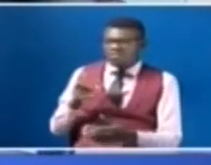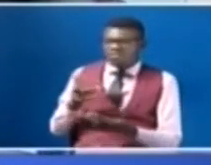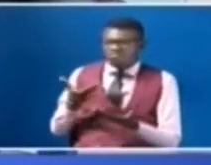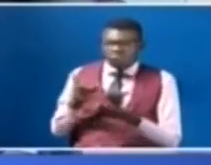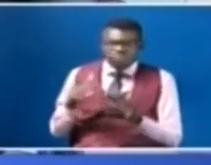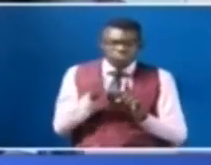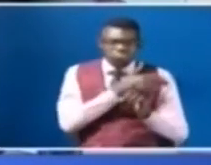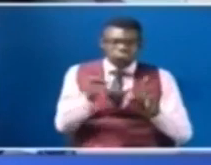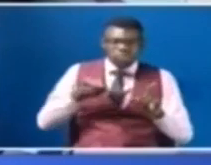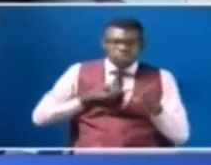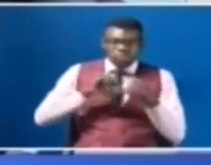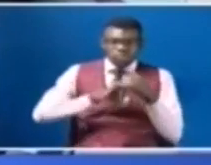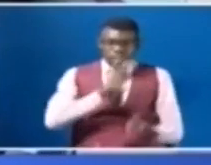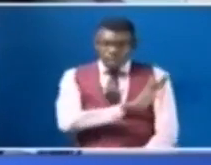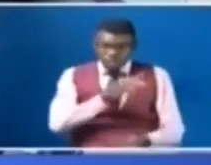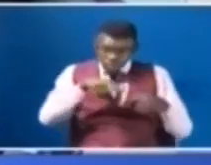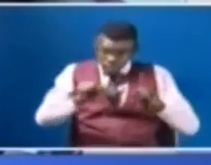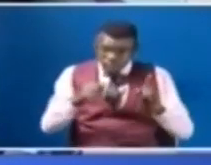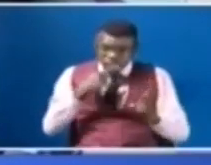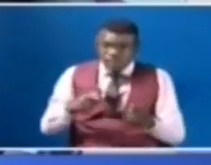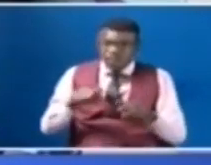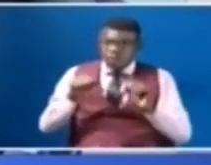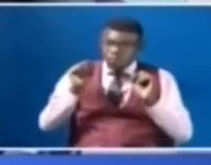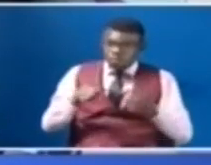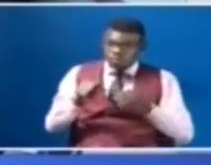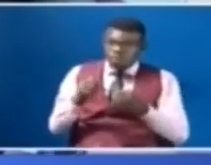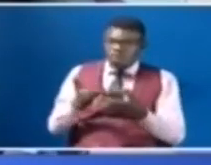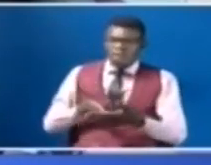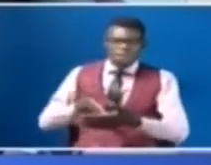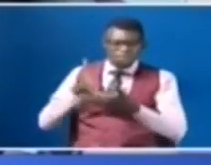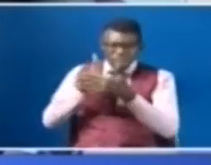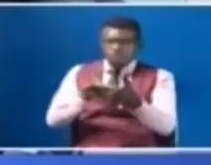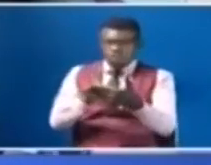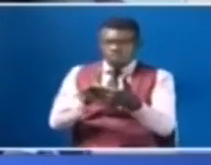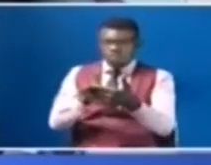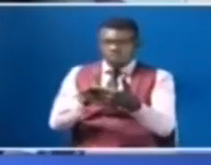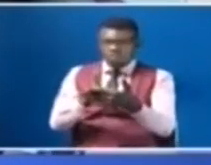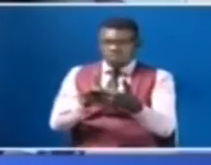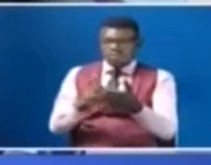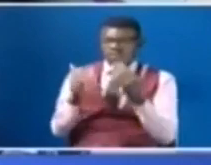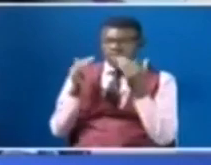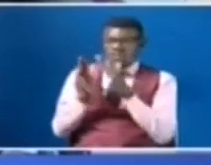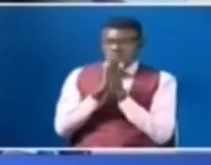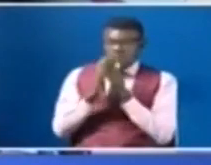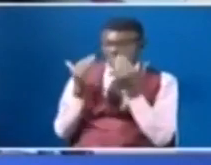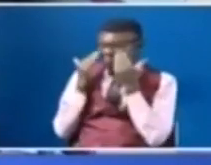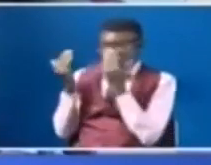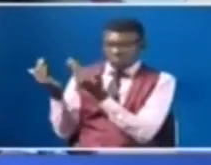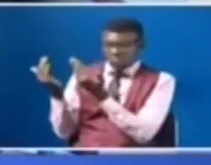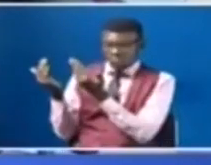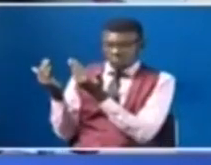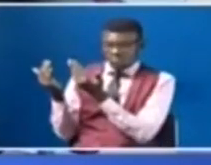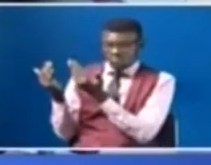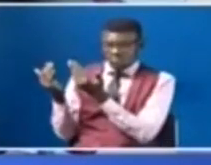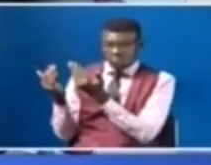huyo mwanamke, na yeye atafanya kila kitu aone kwamba hawezi kumfikia. Hebu tupate taarifa hii, hii itakuwa ni yake Shadrack